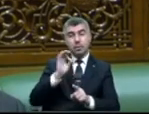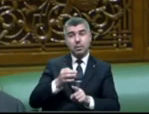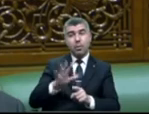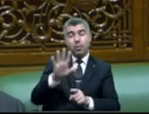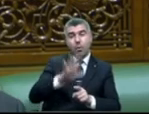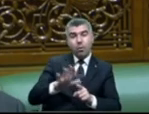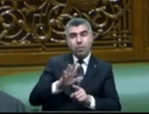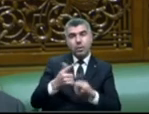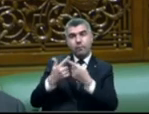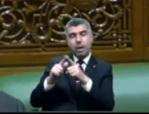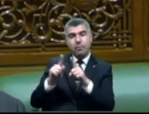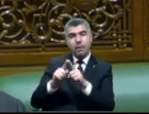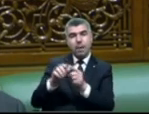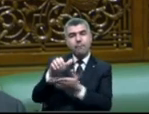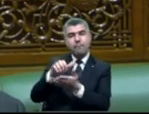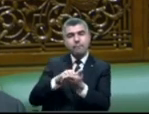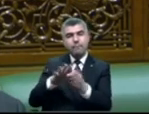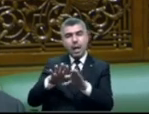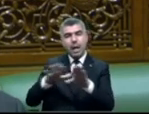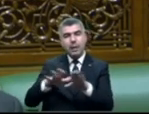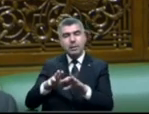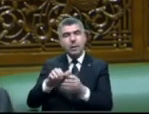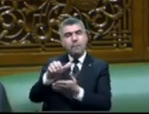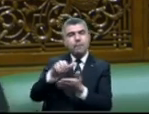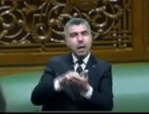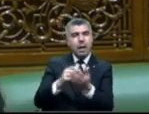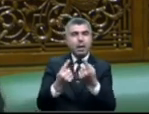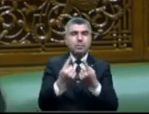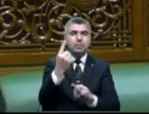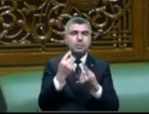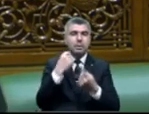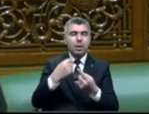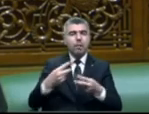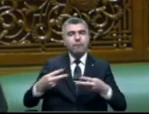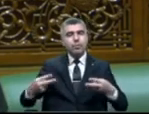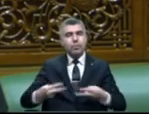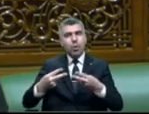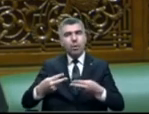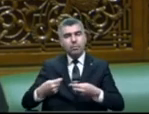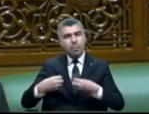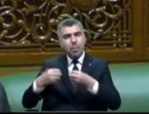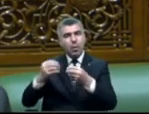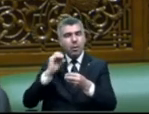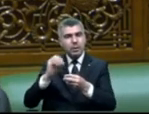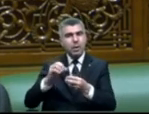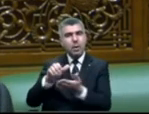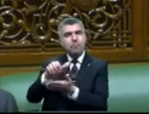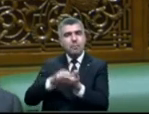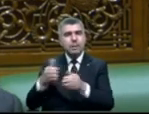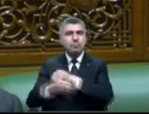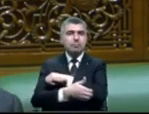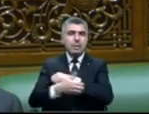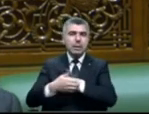الأنظمة العقارية الأراضي الفلاحية، وكذلك تجاوز الإشكاليات المرتبطة بالتسويق والتثمين خصوصا بالنسبة لصغار الفلاحين